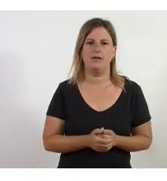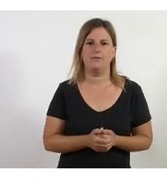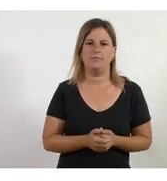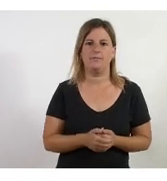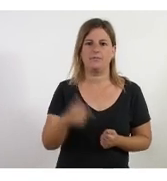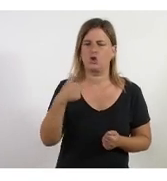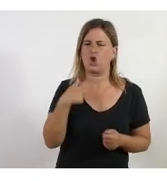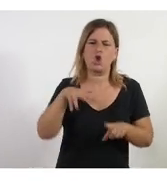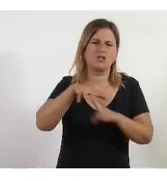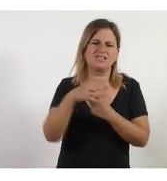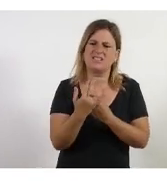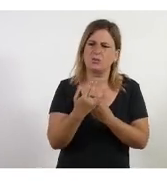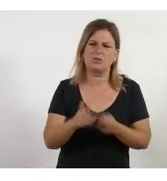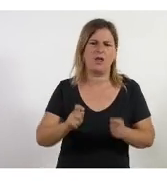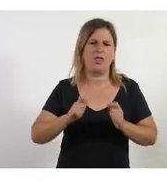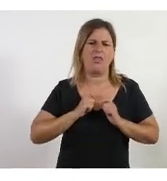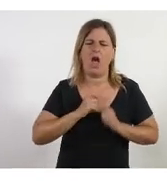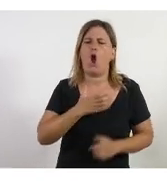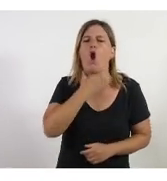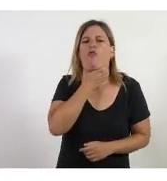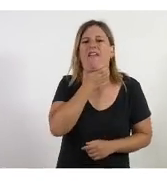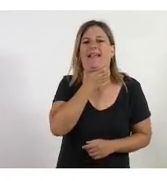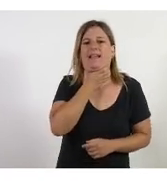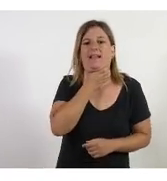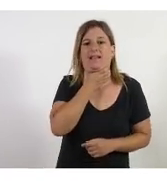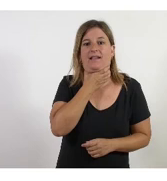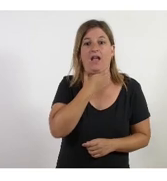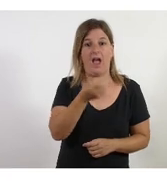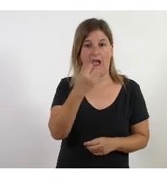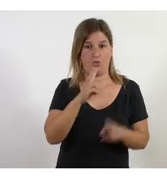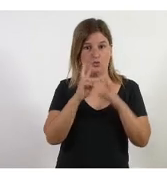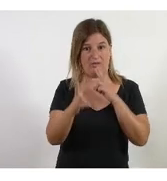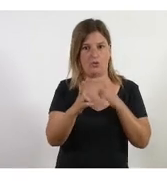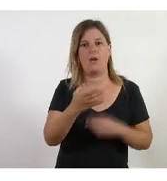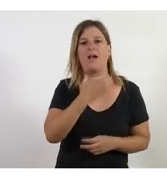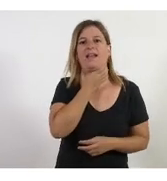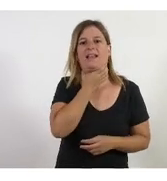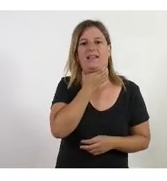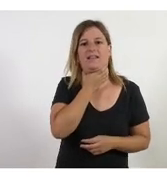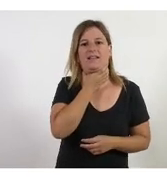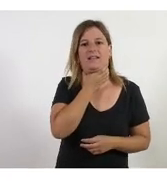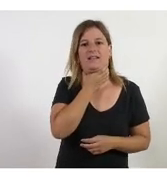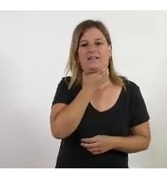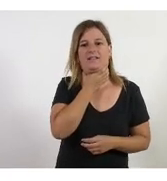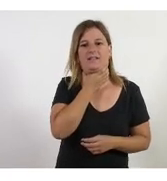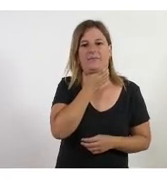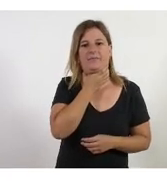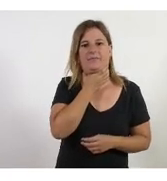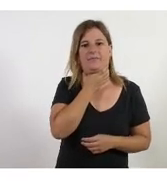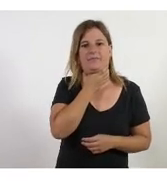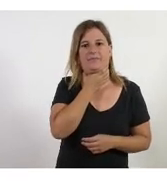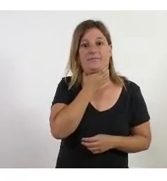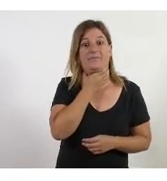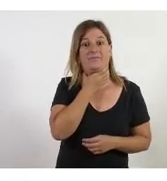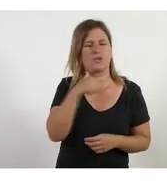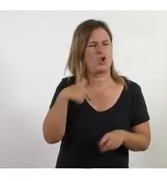situació m'ofega. Hi ha persones que ho expressen així i es posen la mà aquí, com la foto que teniu aquí. A mi